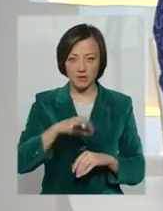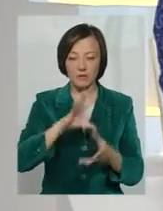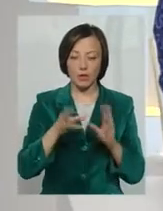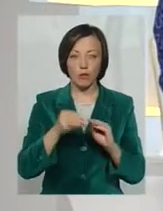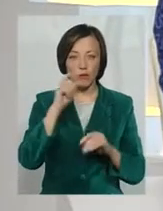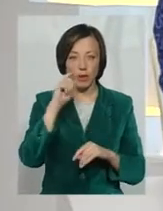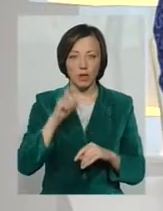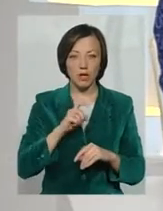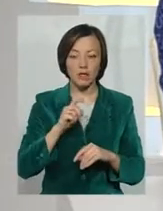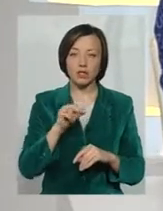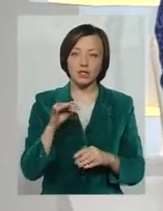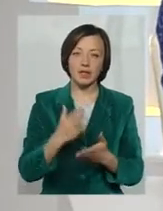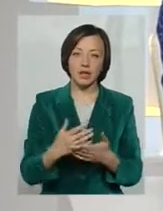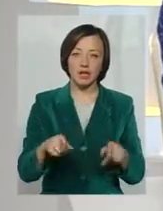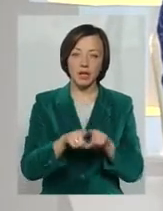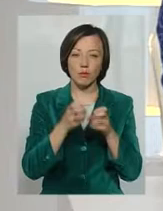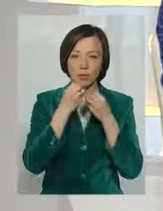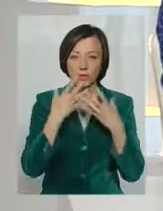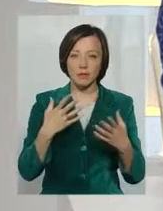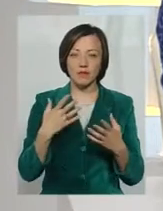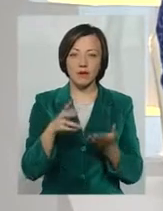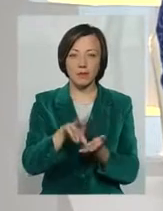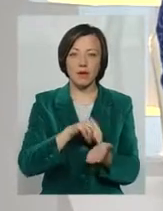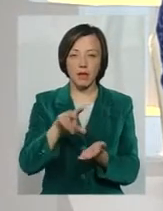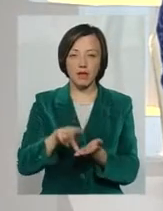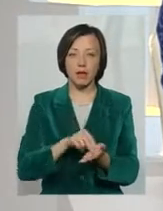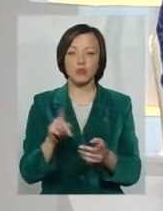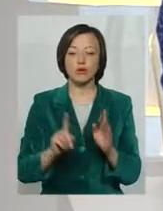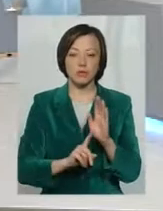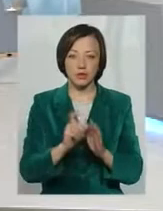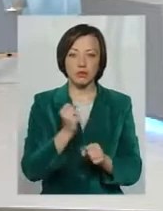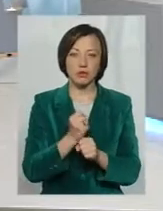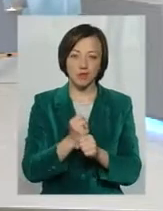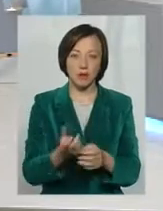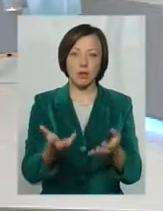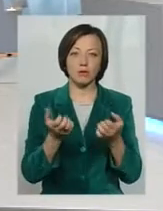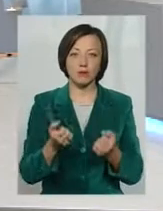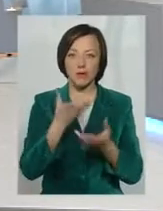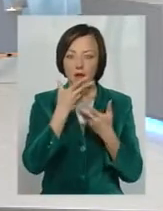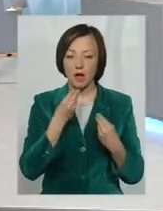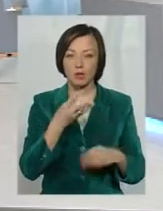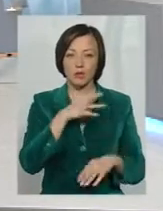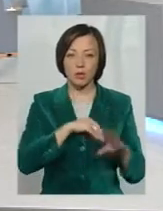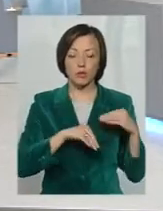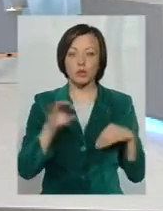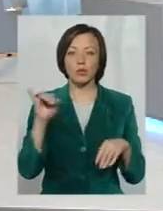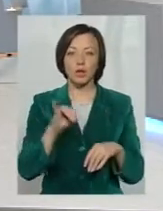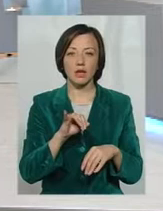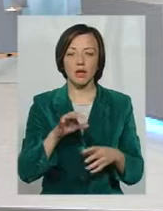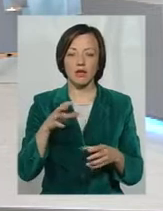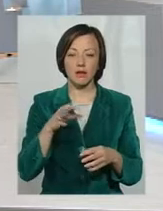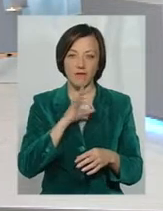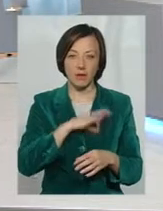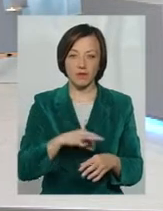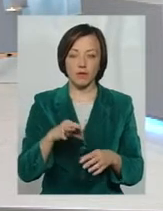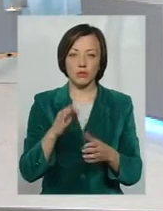Україні, чи є такі позитивні приклади того, що спрацювали, отримали гарний прибуток і ефективно